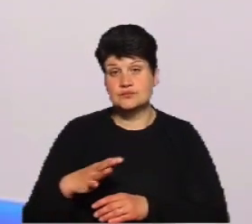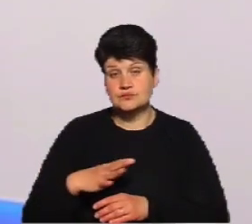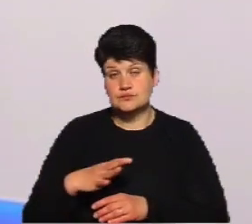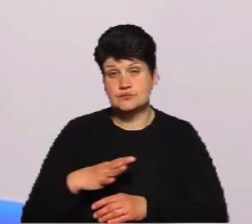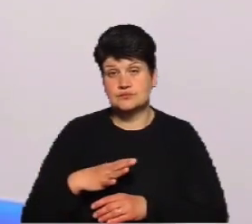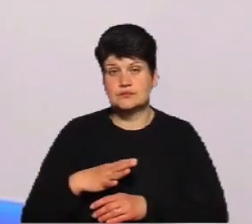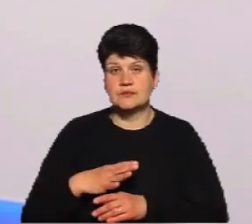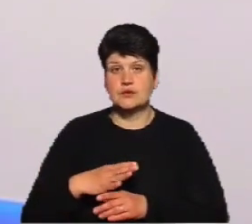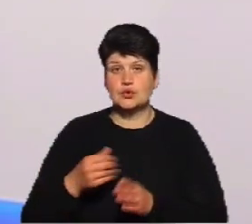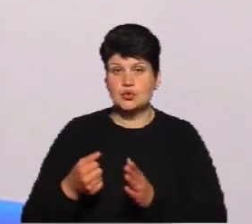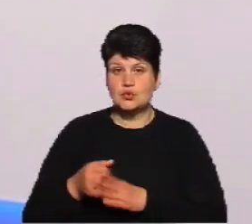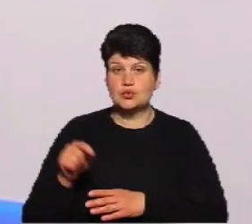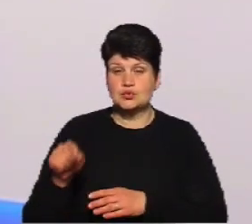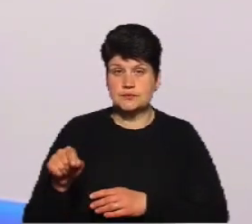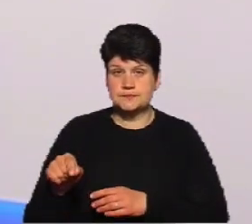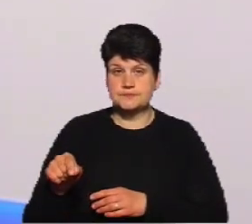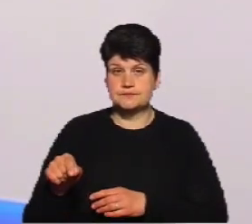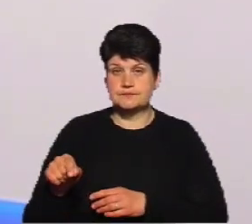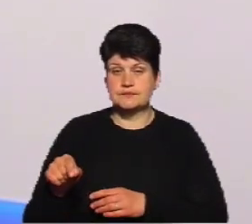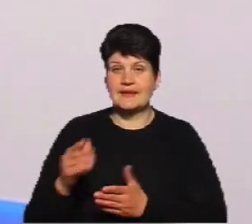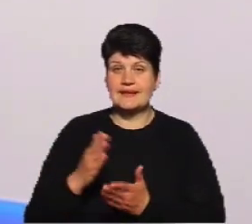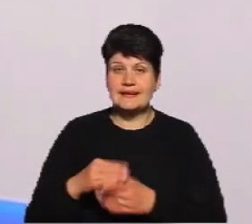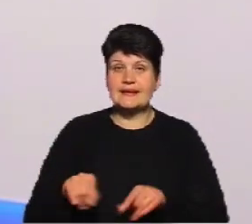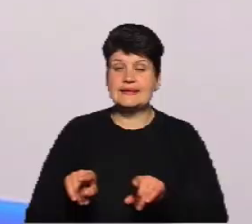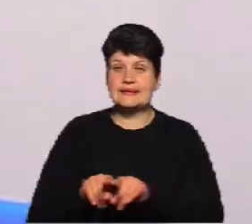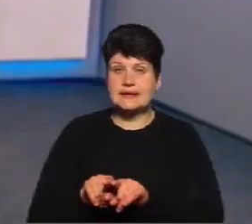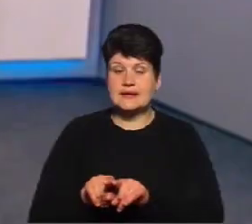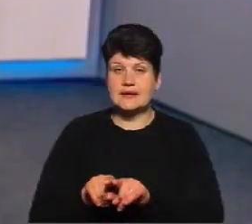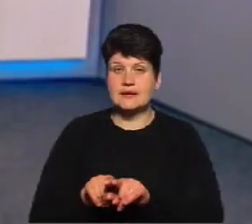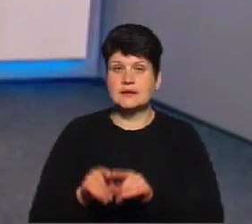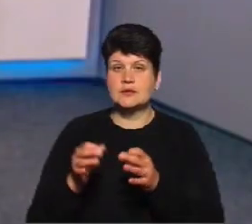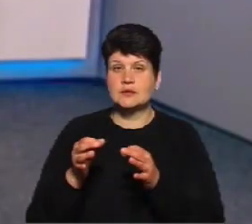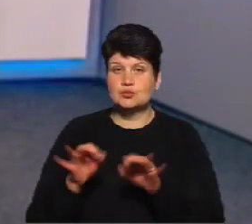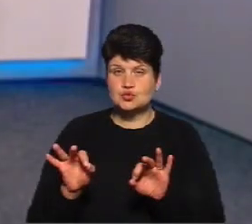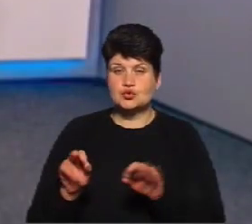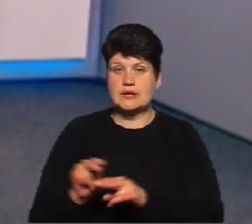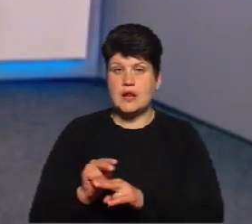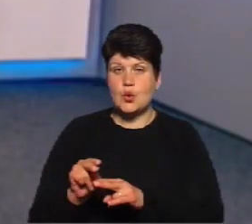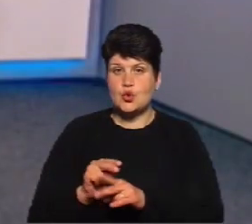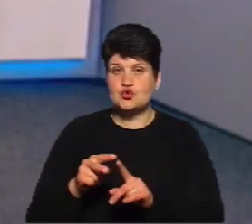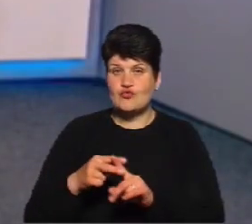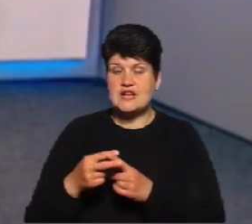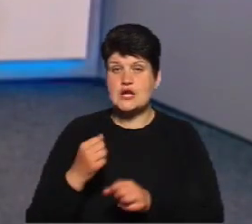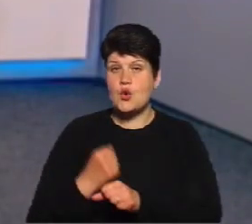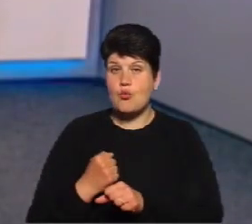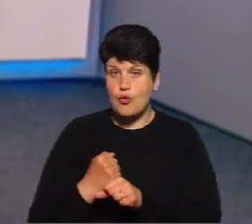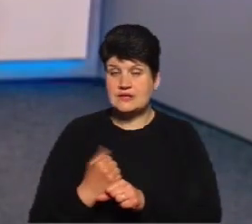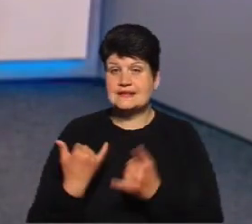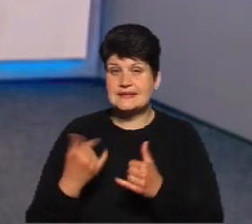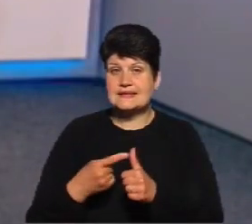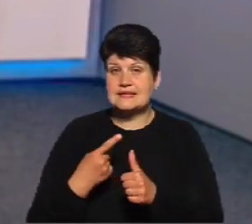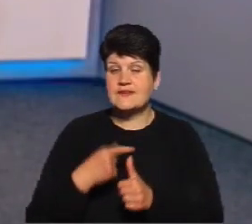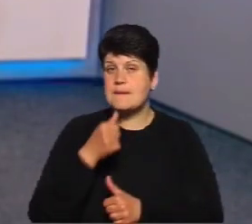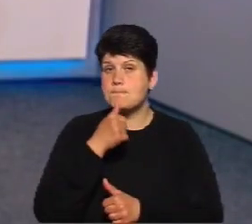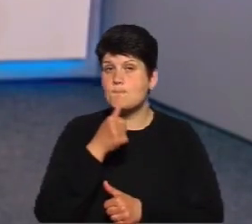цього, є таке поняття, як пусконалагоджувані роботи. Верніше, воно зараз називається пробна